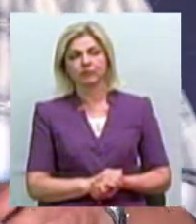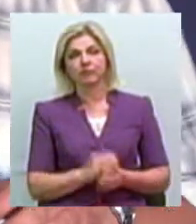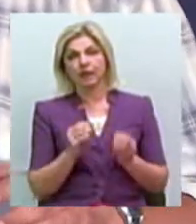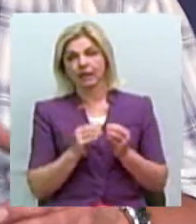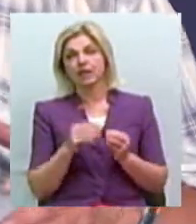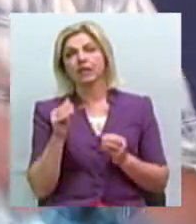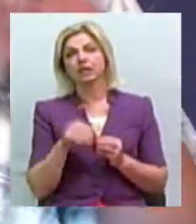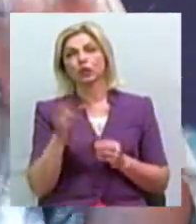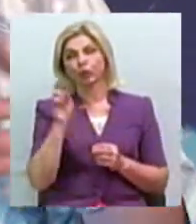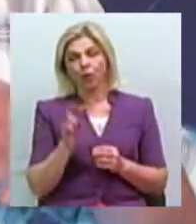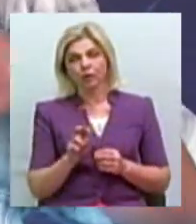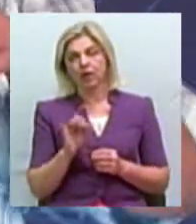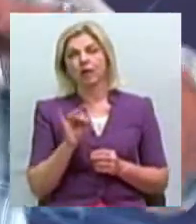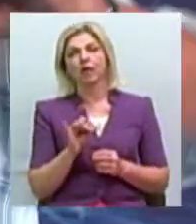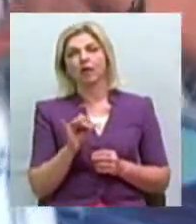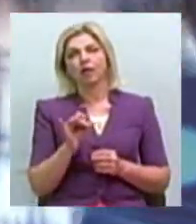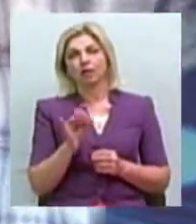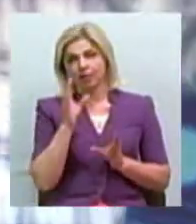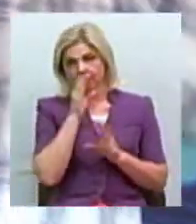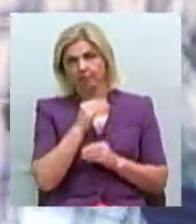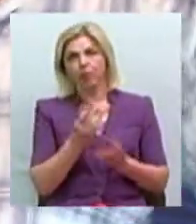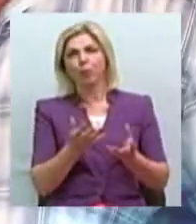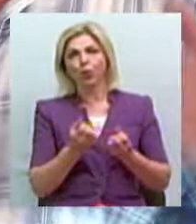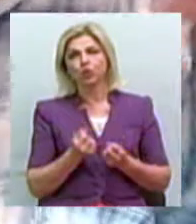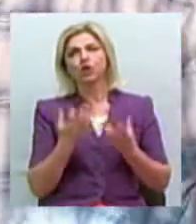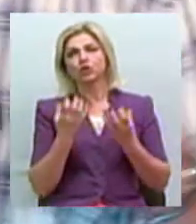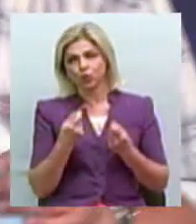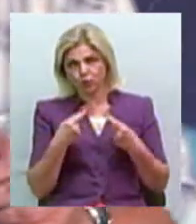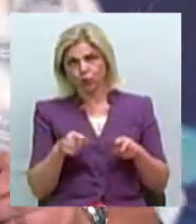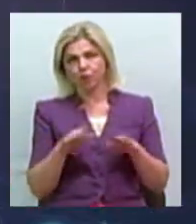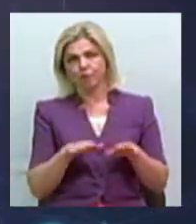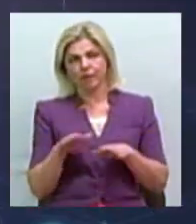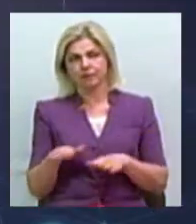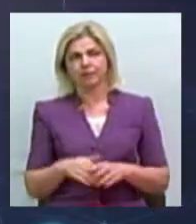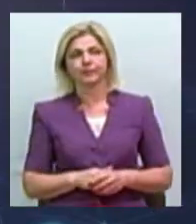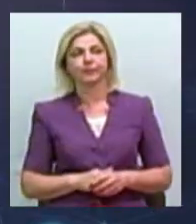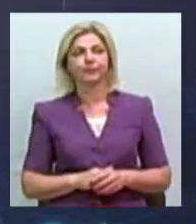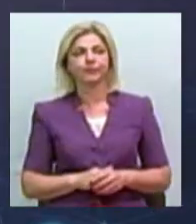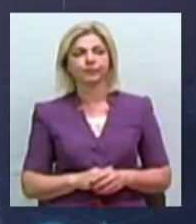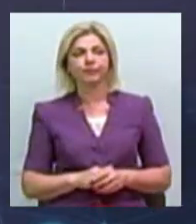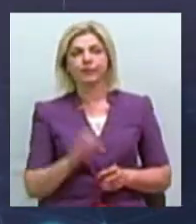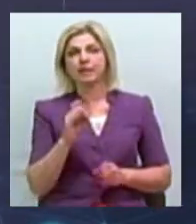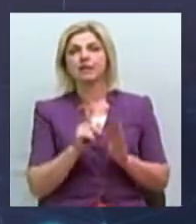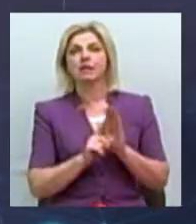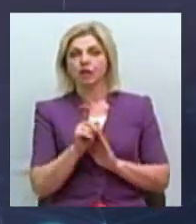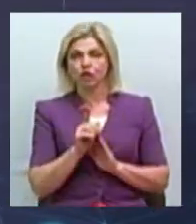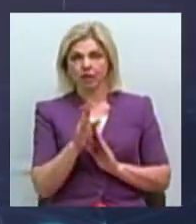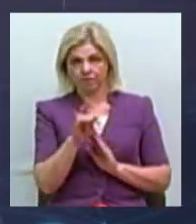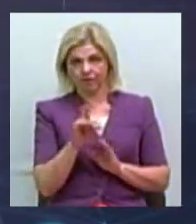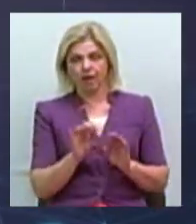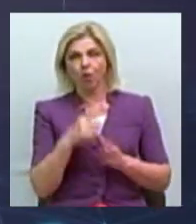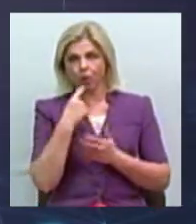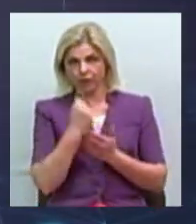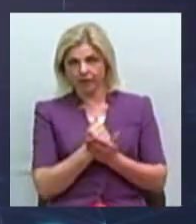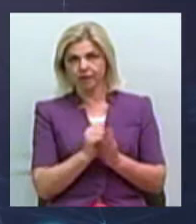$10 000, еще и умудрялись получить еще где-то там, значит, это... На самом початку ви зізналися, ну,